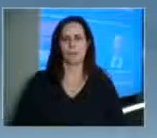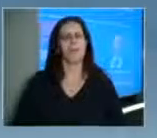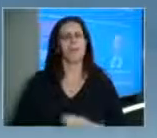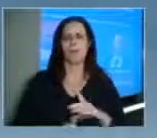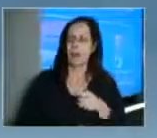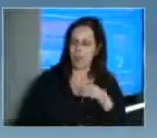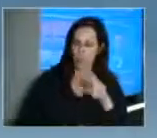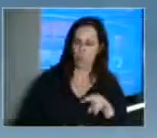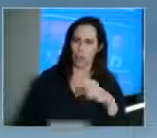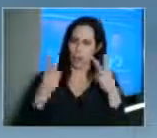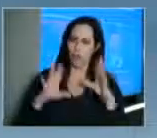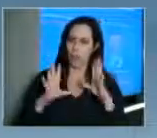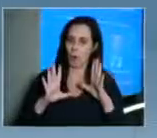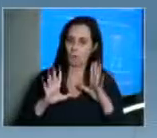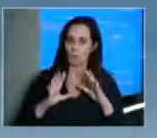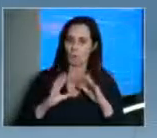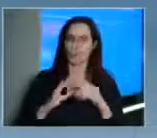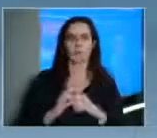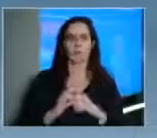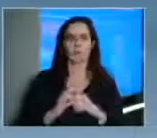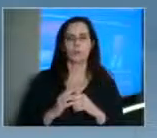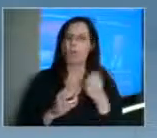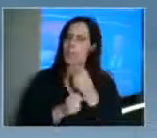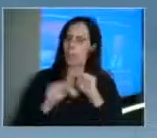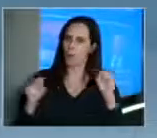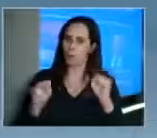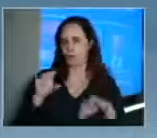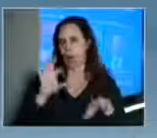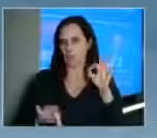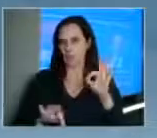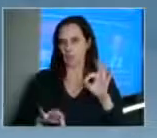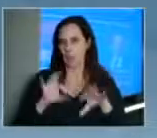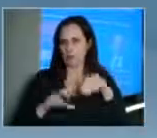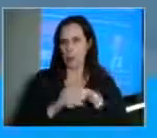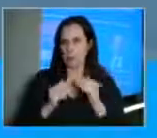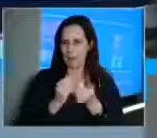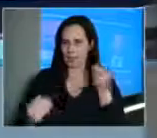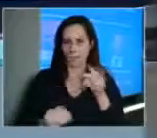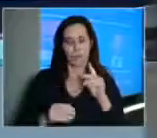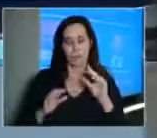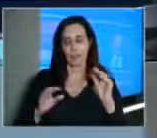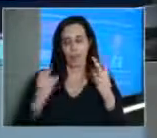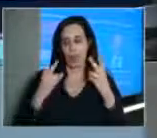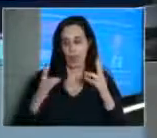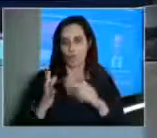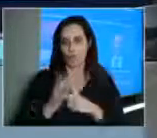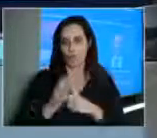למה הם לא מגיעים, למרות כל מה שאמרת. כן, יש לנו ערך מאוד מאוד גבוה בליכוד לדמוקרטיה ולהצבעות בפריימריז. זה ערך סופר חשוב. מפלגה